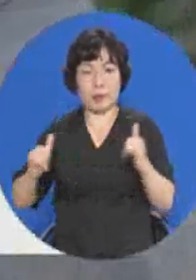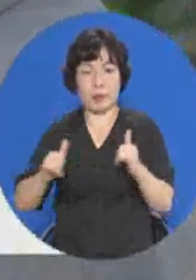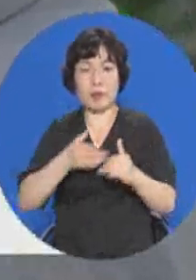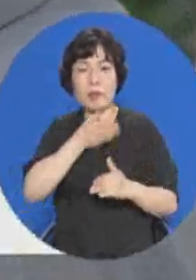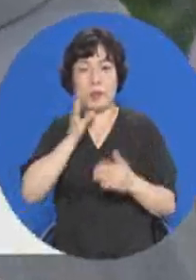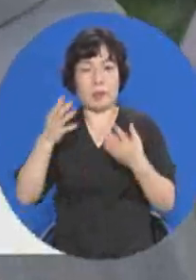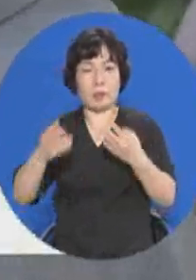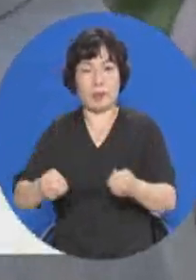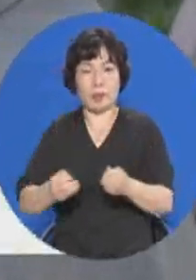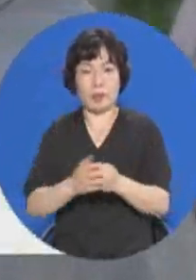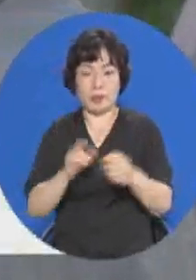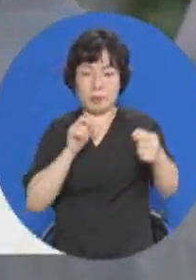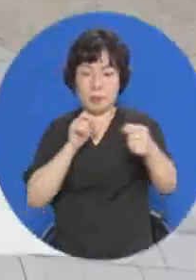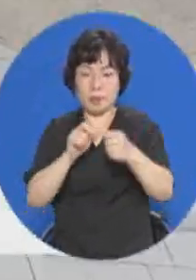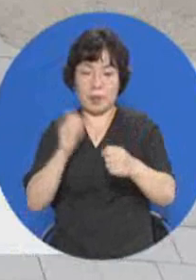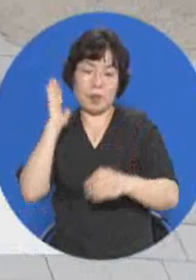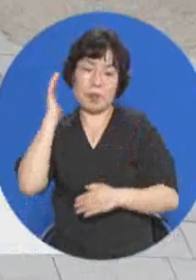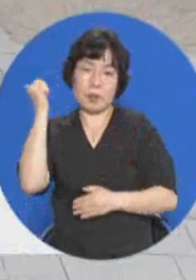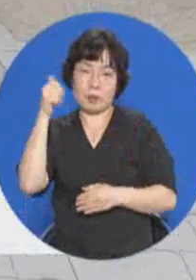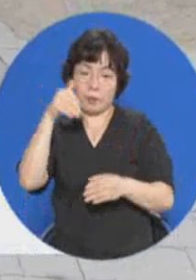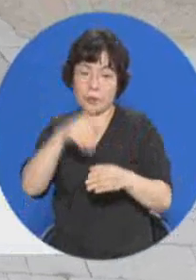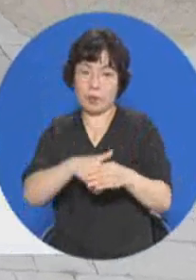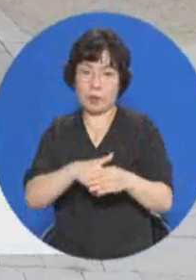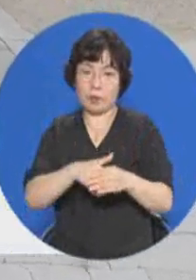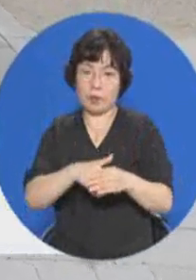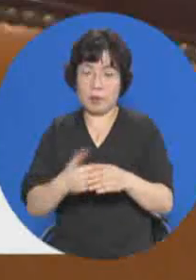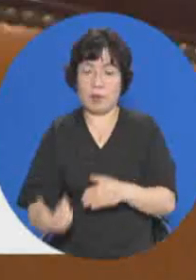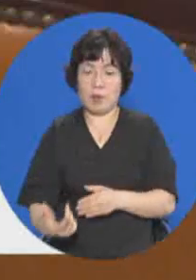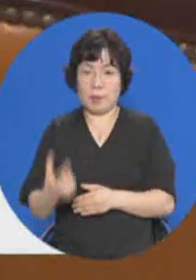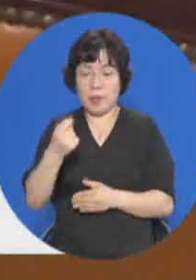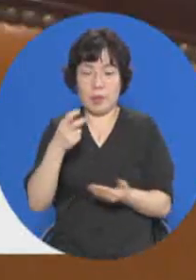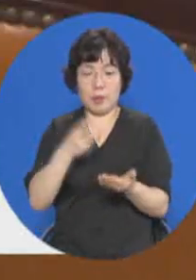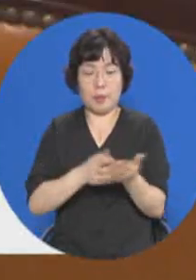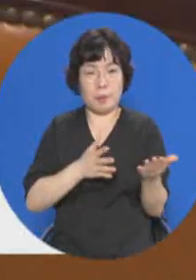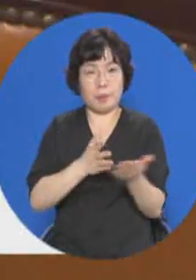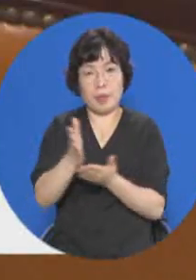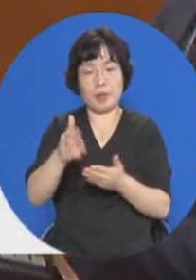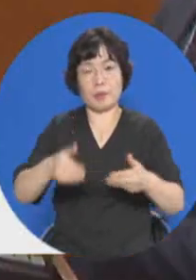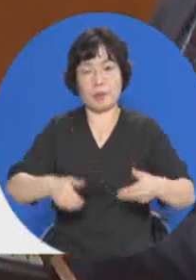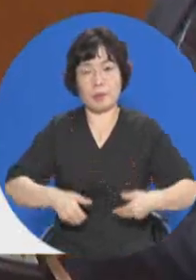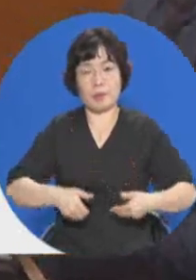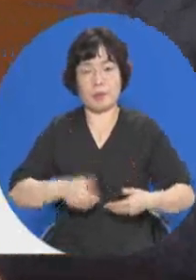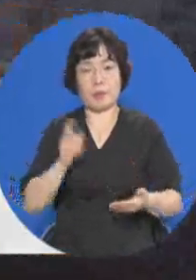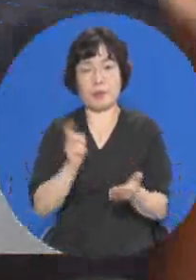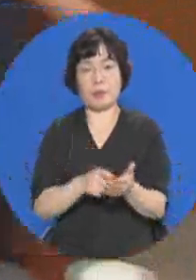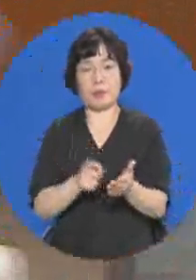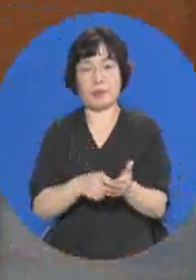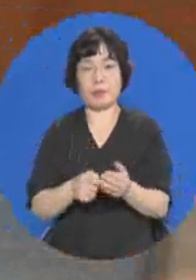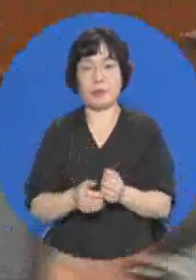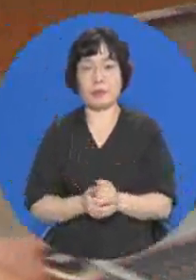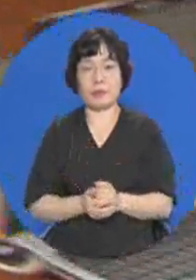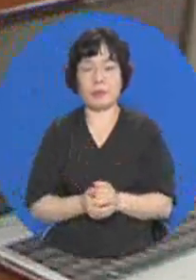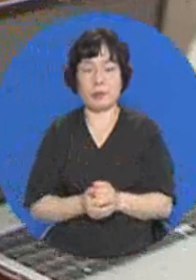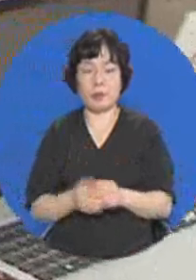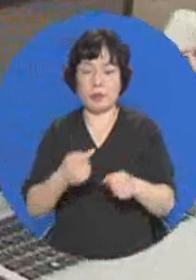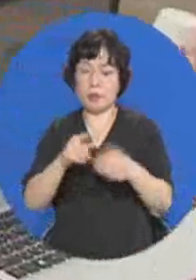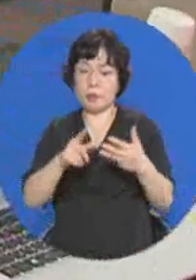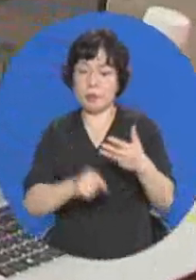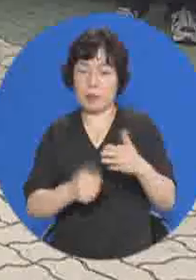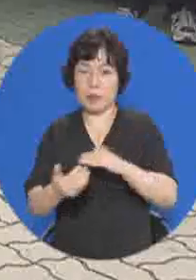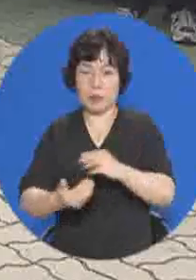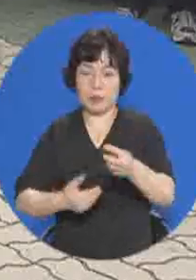점, 조만간 다가올 대선 국면까지 고려하면 법안 심사가 하루빨리 이루어지는 게 급선무입니다. 늦어도 내년 3월